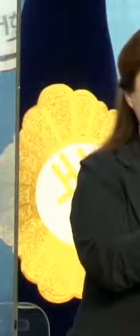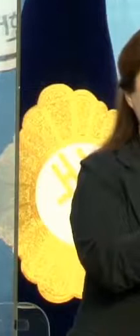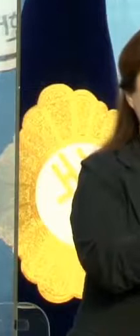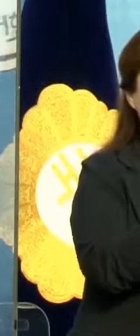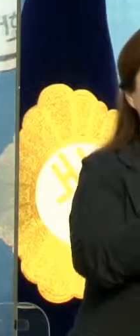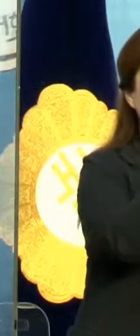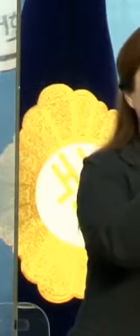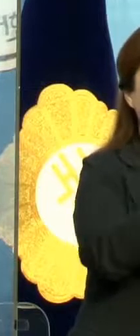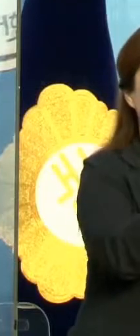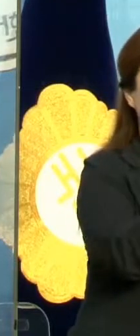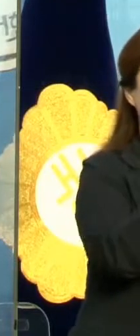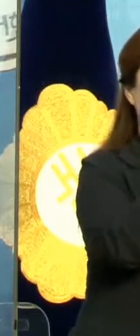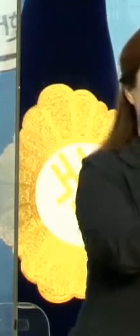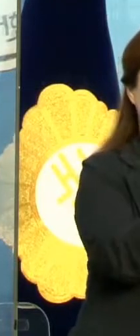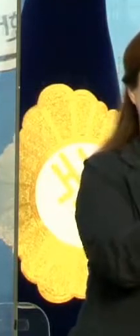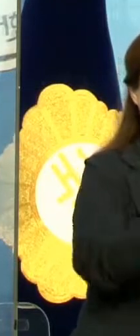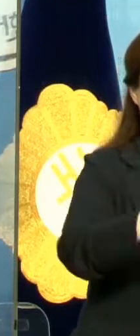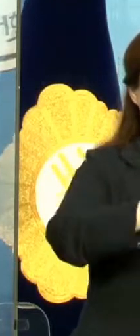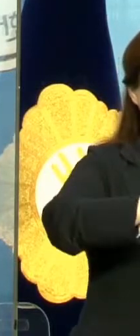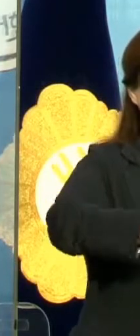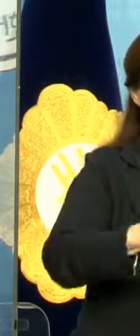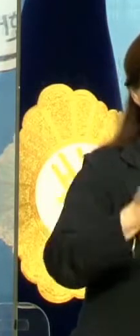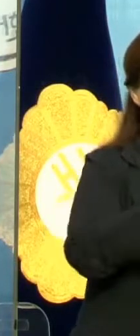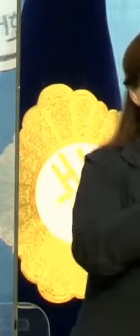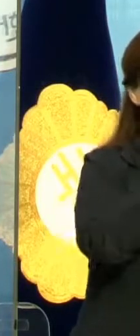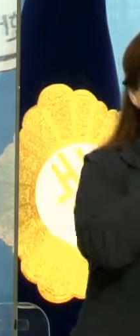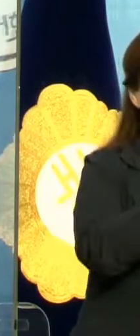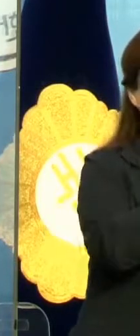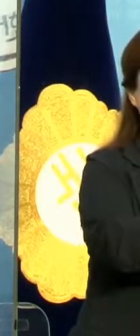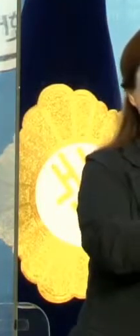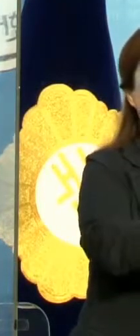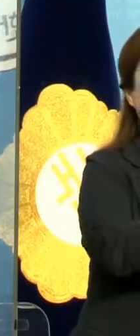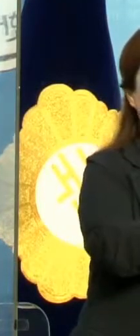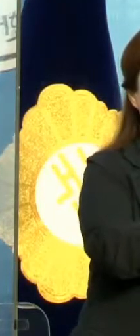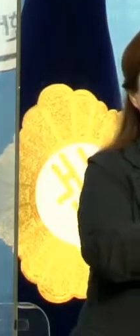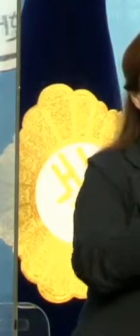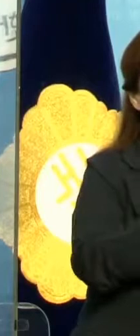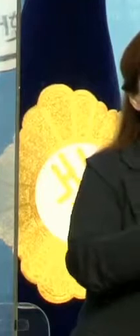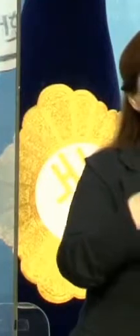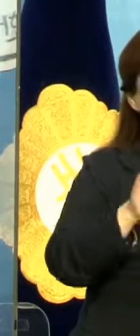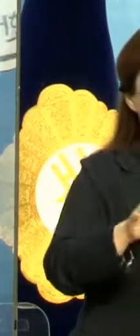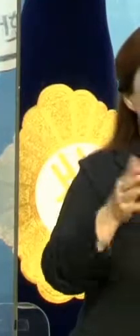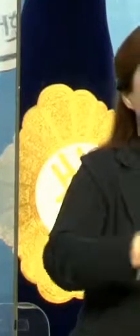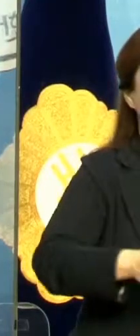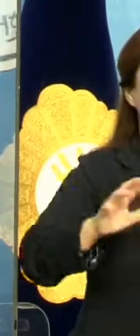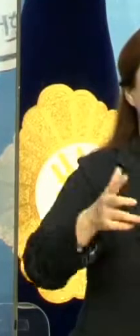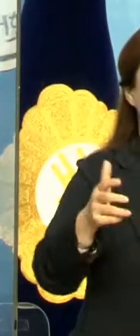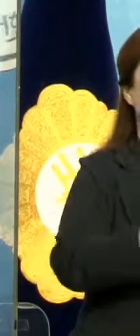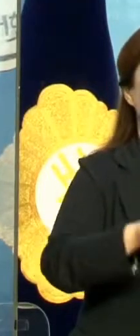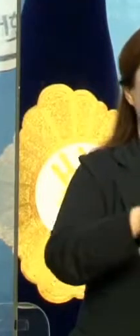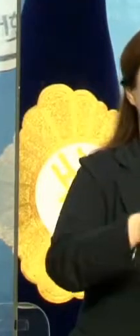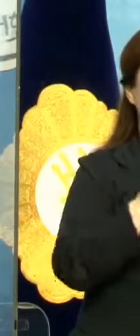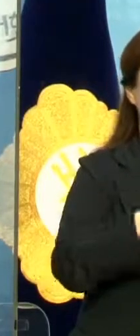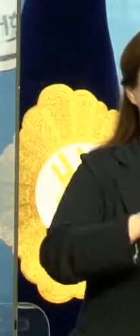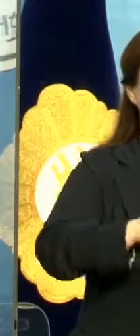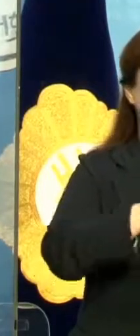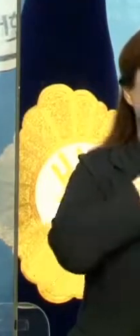처벌할 수 있는 그런 어떤 제도적 입법적 개선을 저희가 이번 정기국회 때 마련하도록 노력하겠습니다